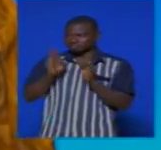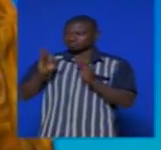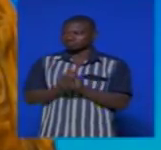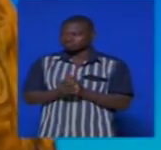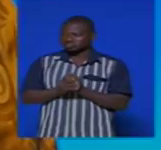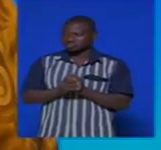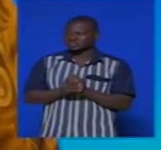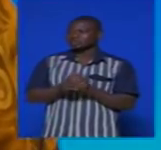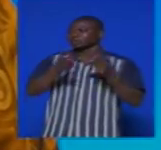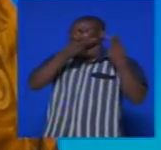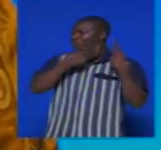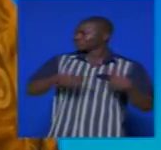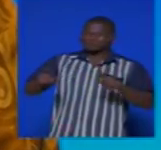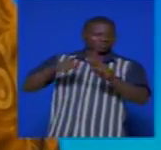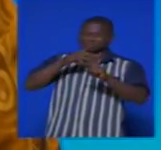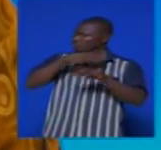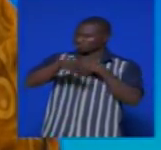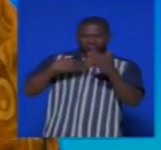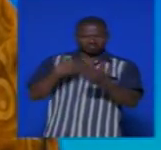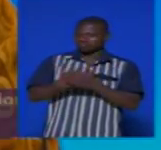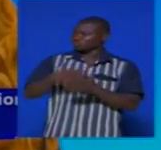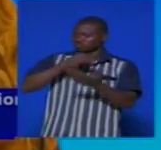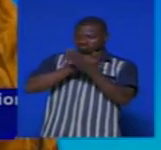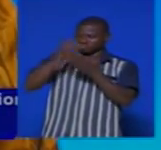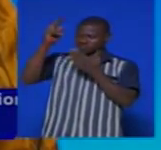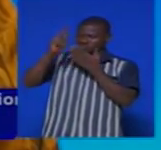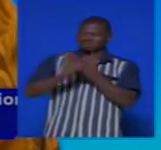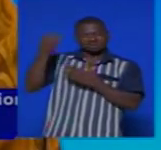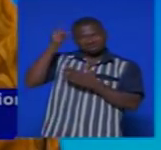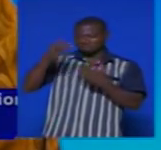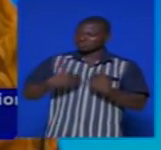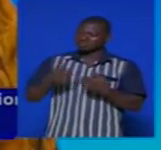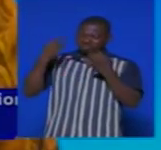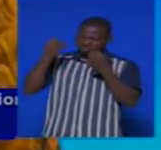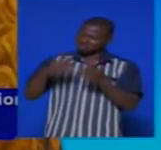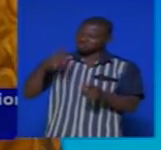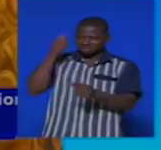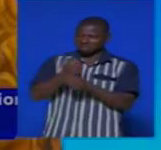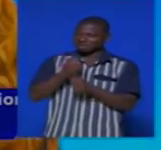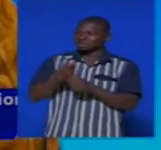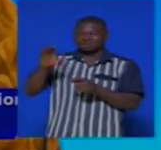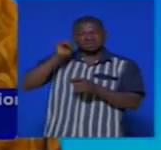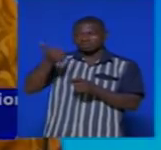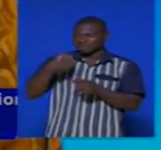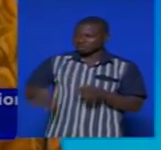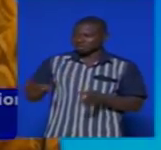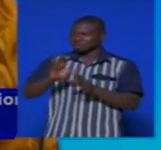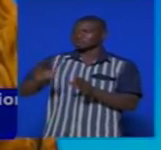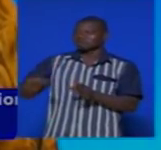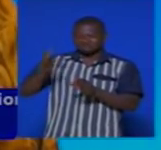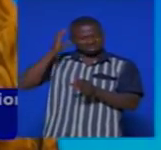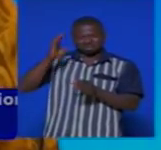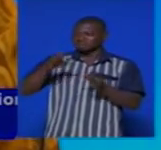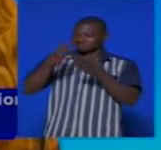le mois de juillet, donc, il y a plusieurs activités. Demain, donc, ce sera la cérémonie officielle. Hormis cette cérémonie officielle, nous allons